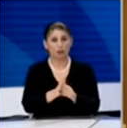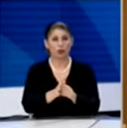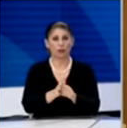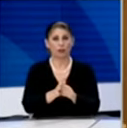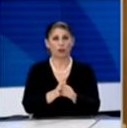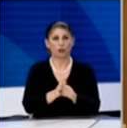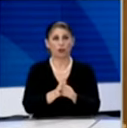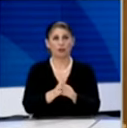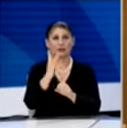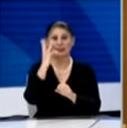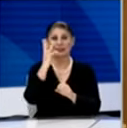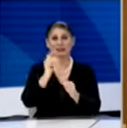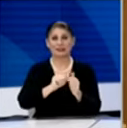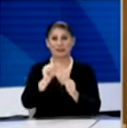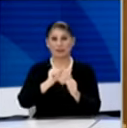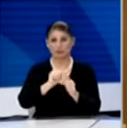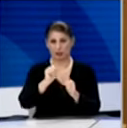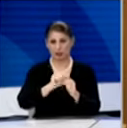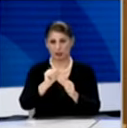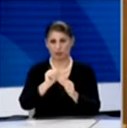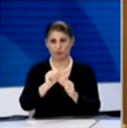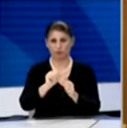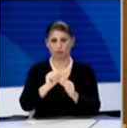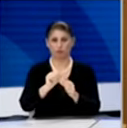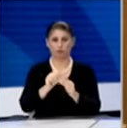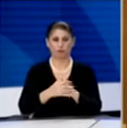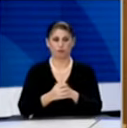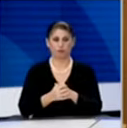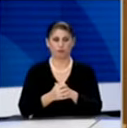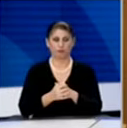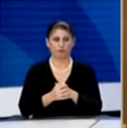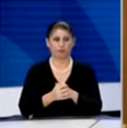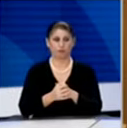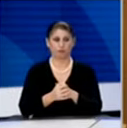συμπληρωθούν 3 μήνες από τις